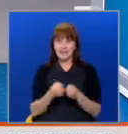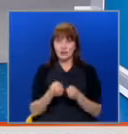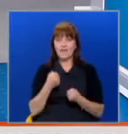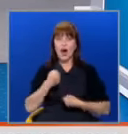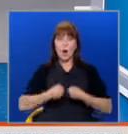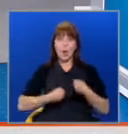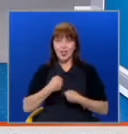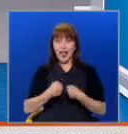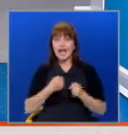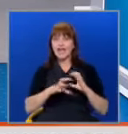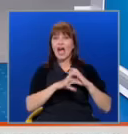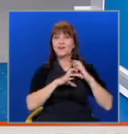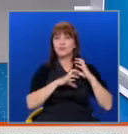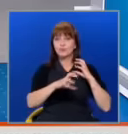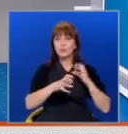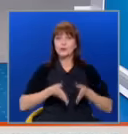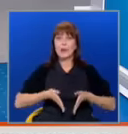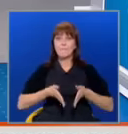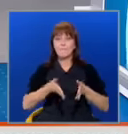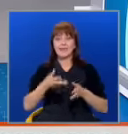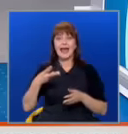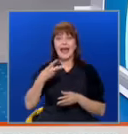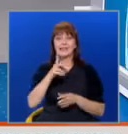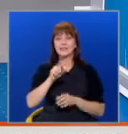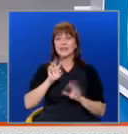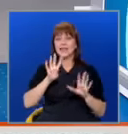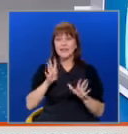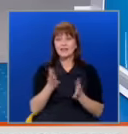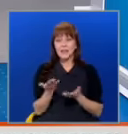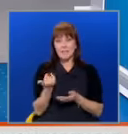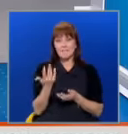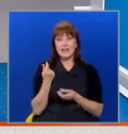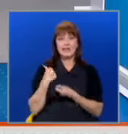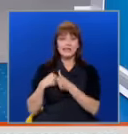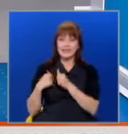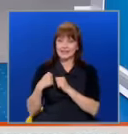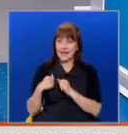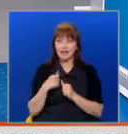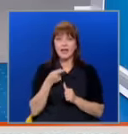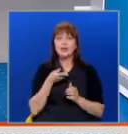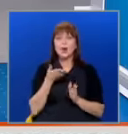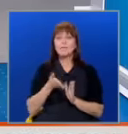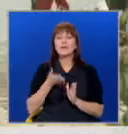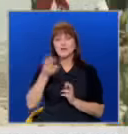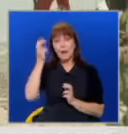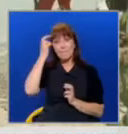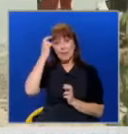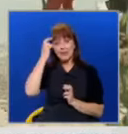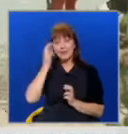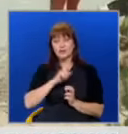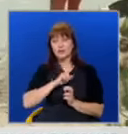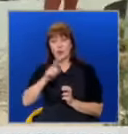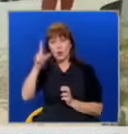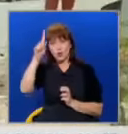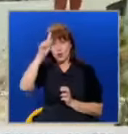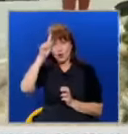автомобил и автобус на главен път Е-79 малко след Сандански. Автобусът е пътнически и е пътувал от Петрич за София. Всички пострадали